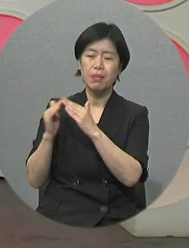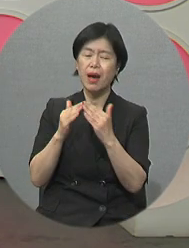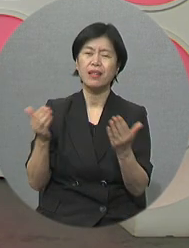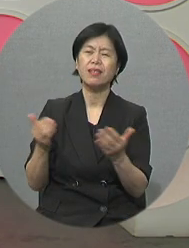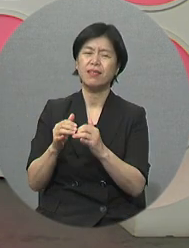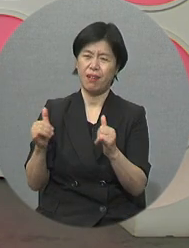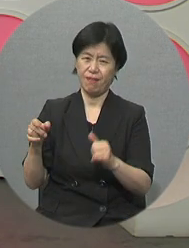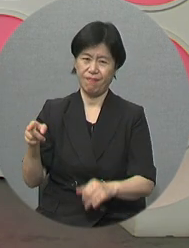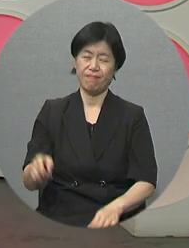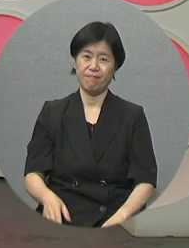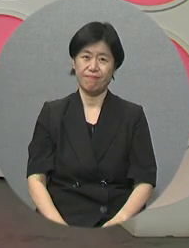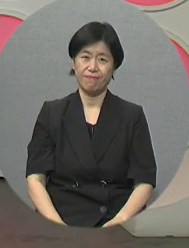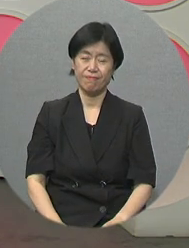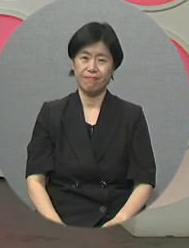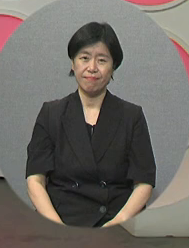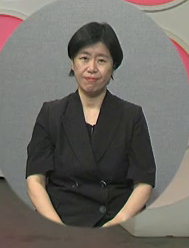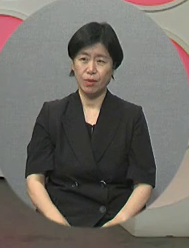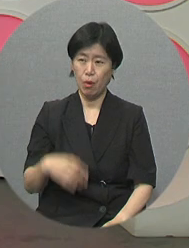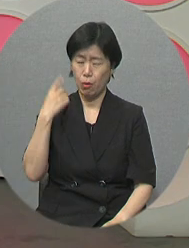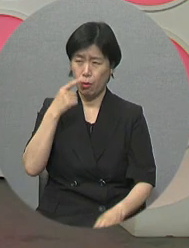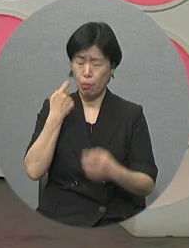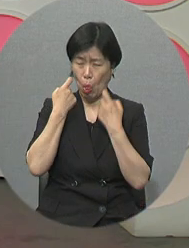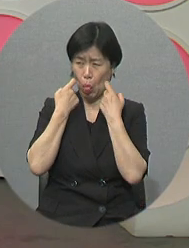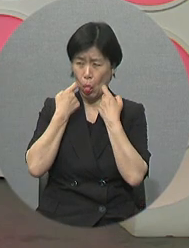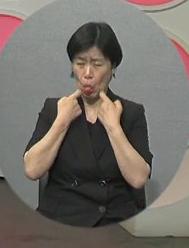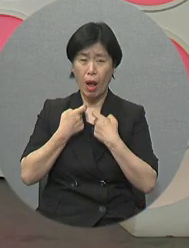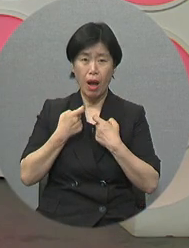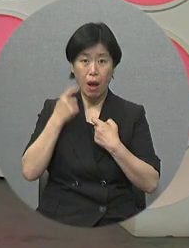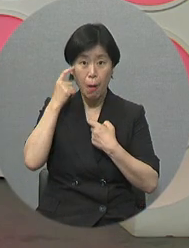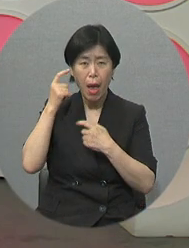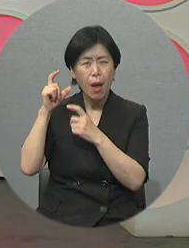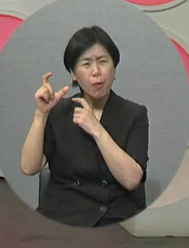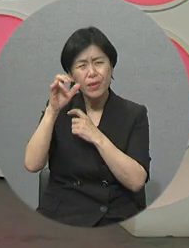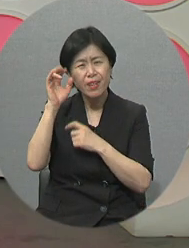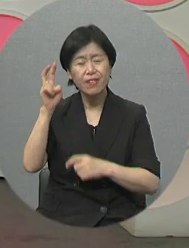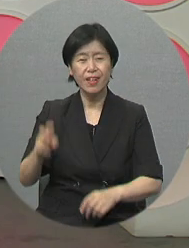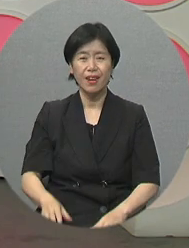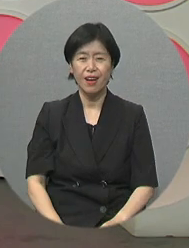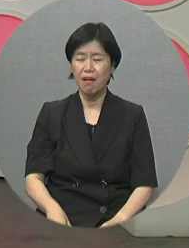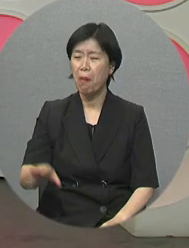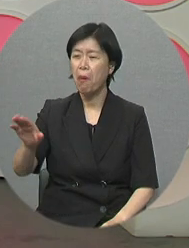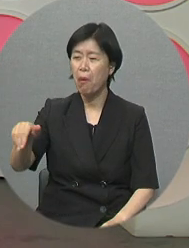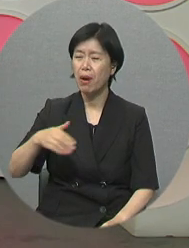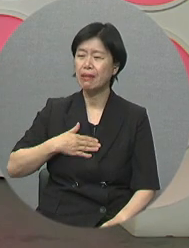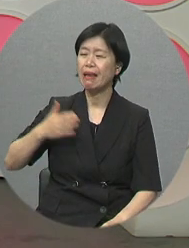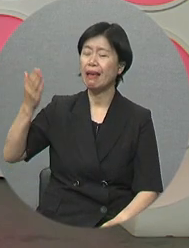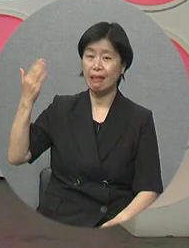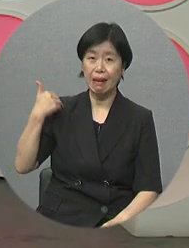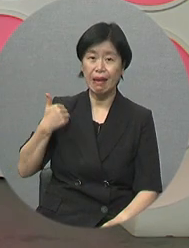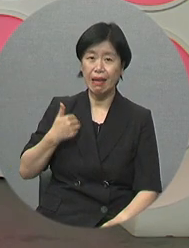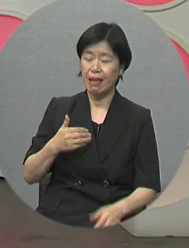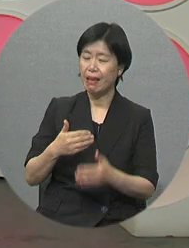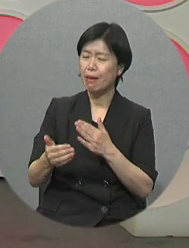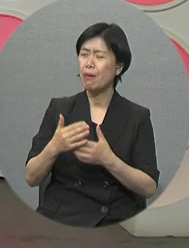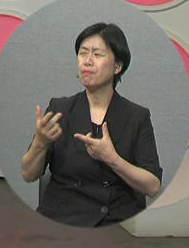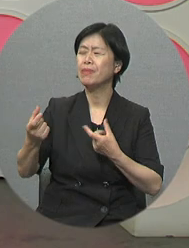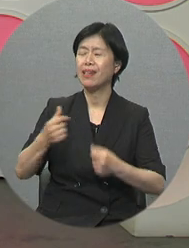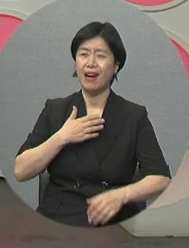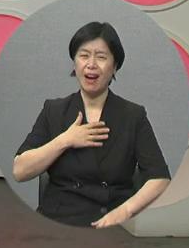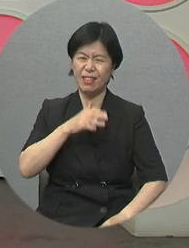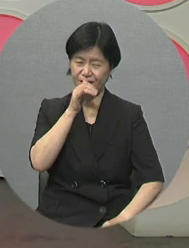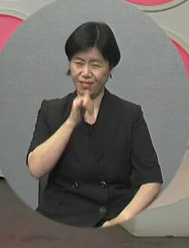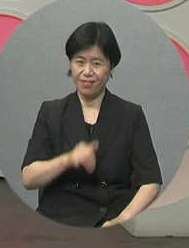말했습니다. 저도요, 수표를 주워서 써본 적이 있어요. 그 마음 제가 더 잘